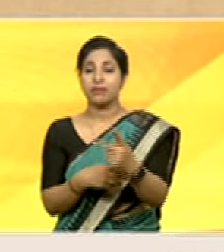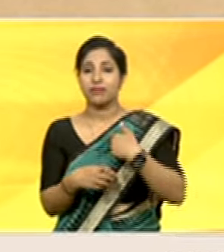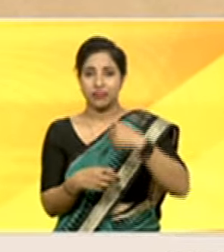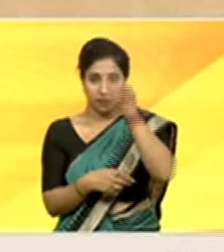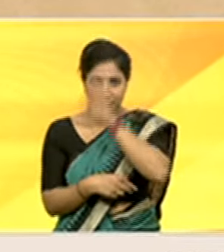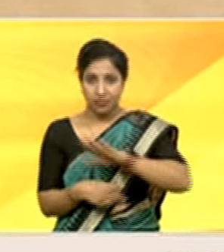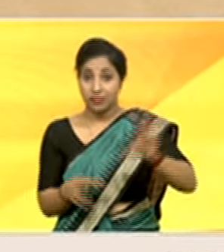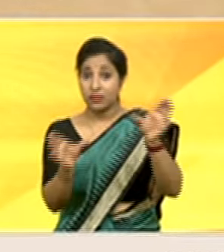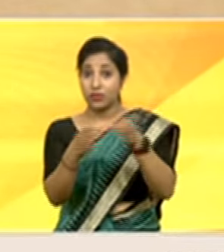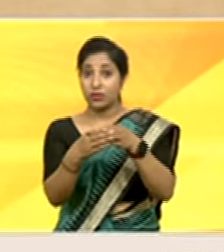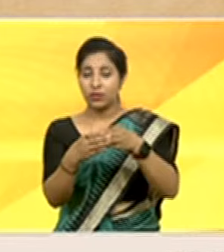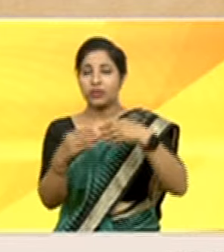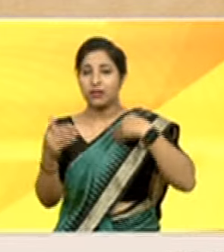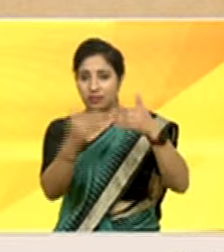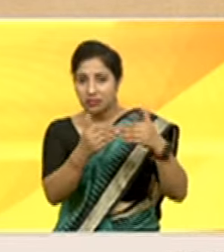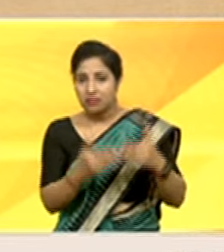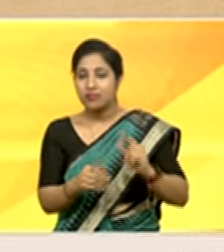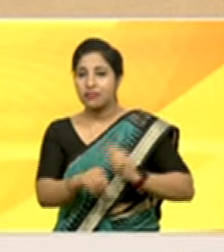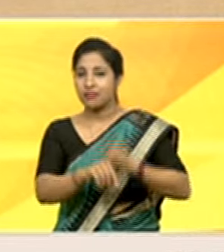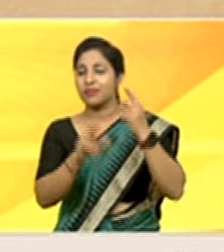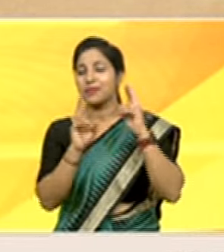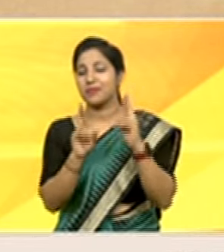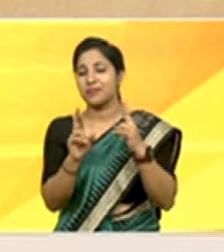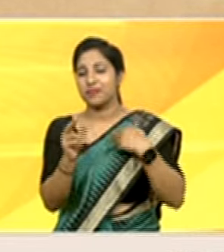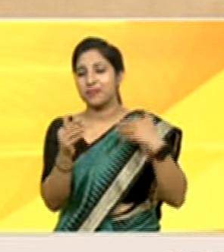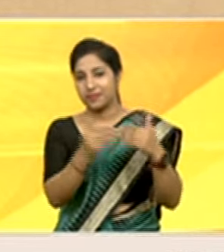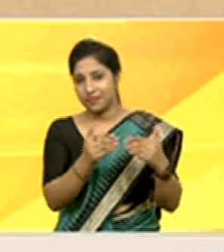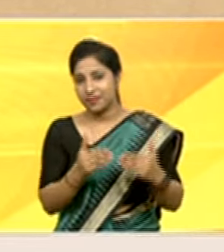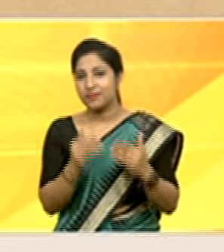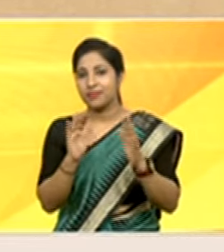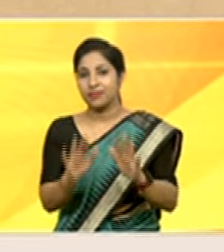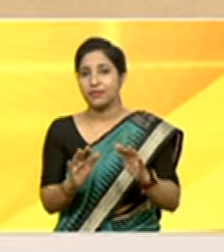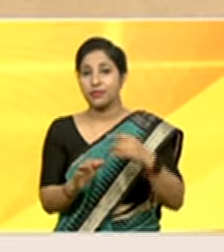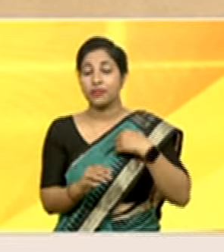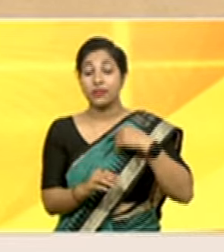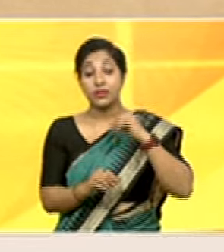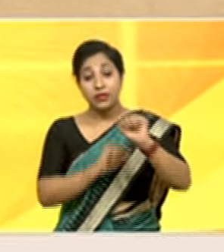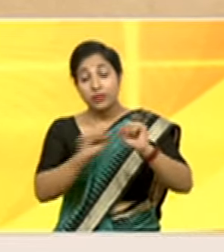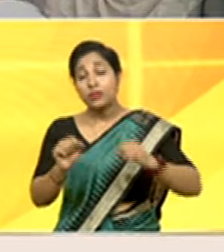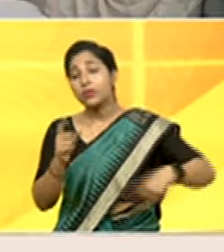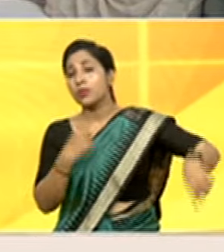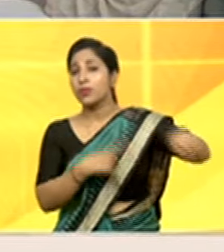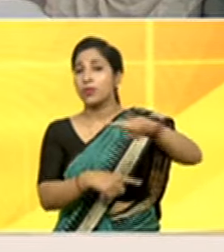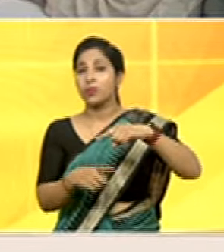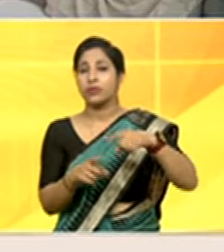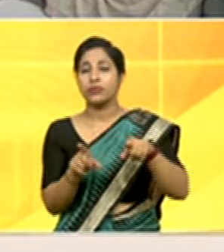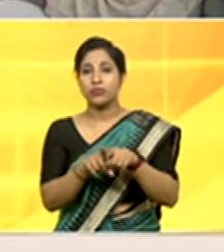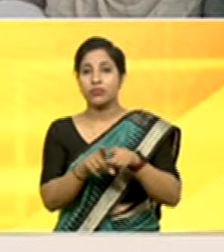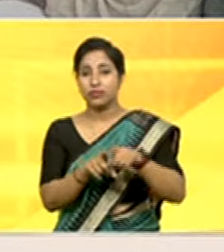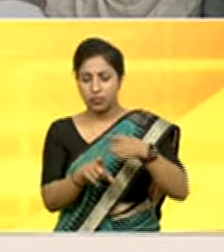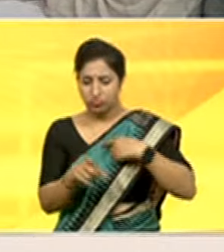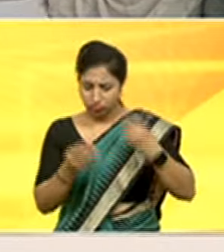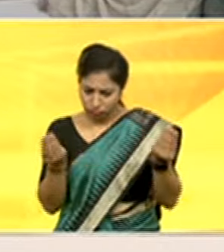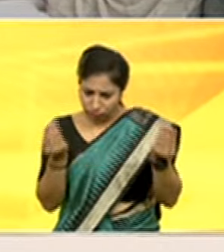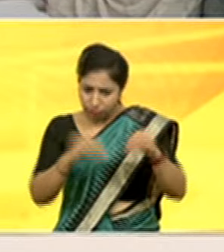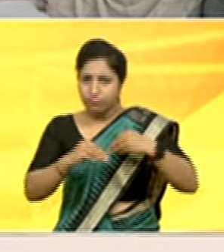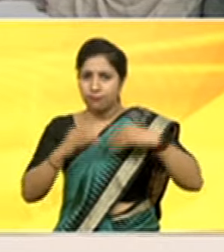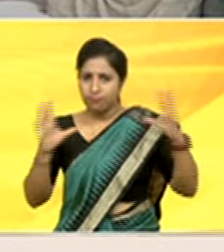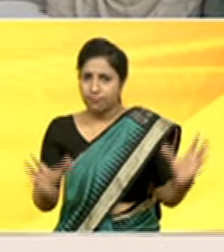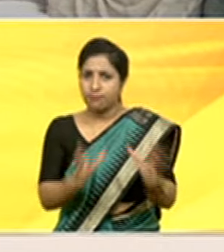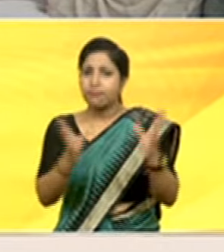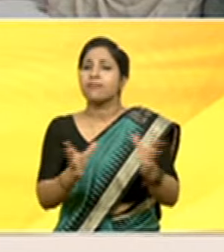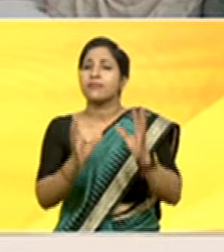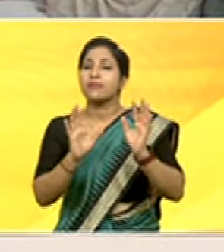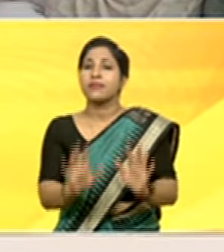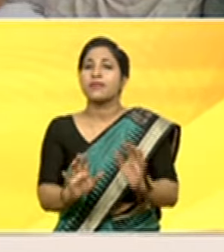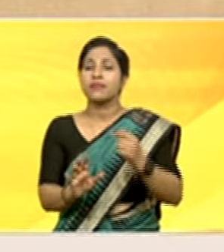भारतिये दल से मुलाकात का अवसर भी मिलने वाला है मैं आपकी तरप से उनका उत्सा वर्दन करूँगा